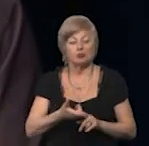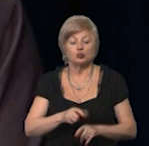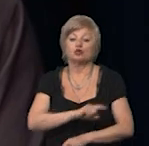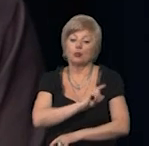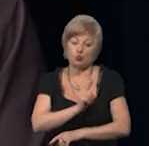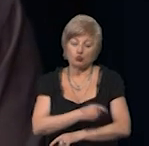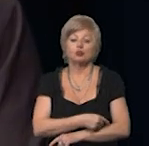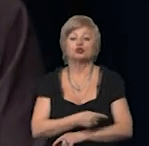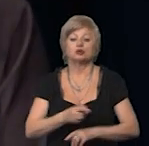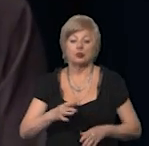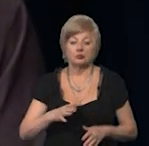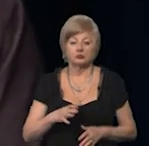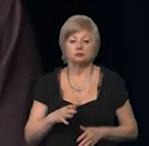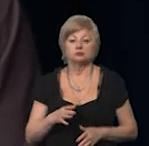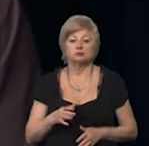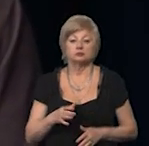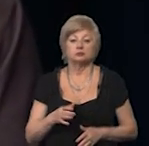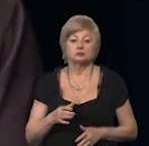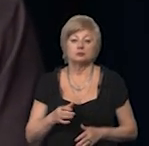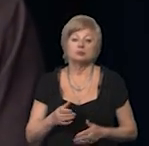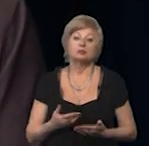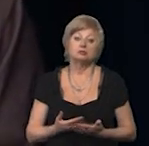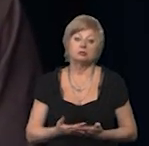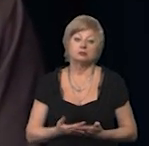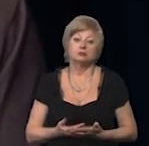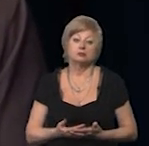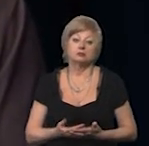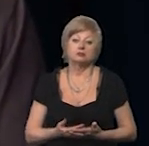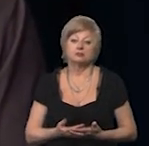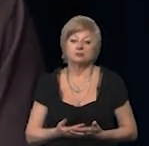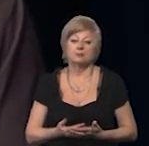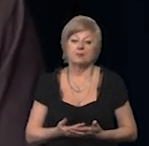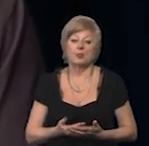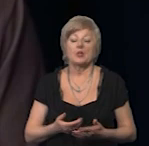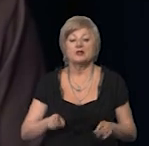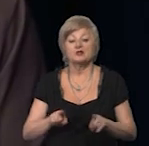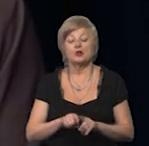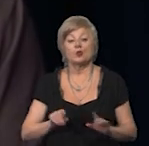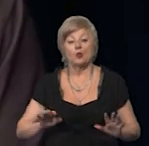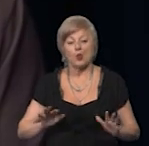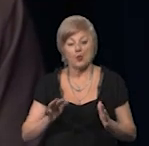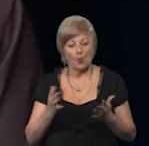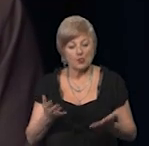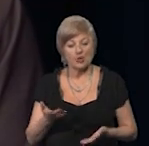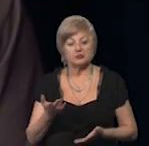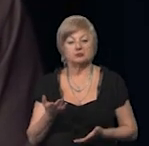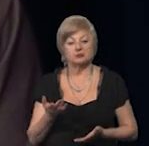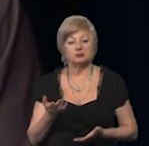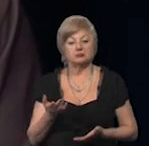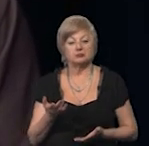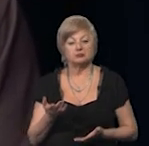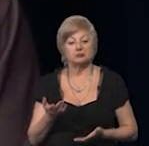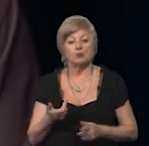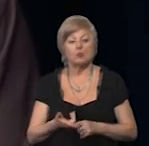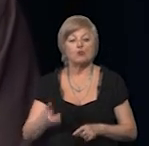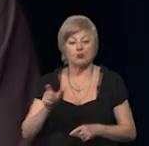було. І, ну, були різні періоди, та, були, ну, це такий момент, все-таки хвилі існують там, то